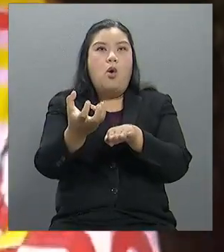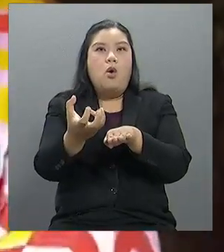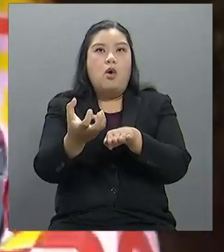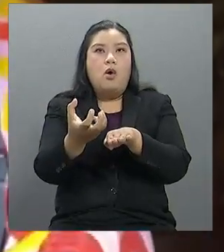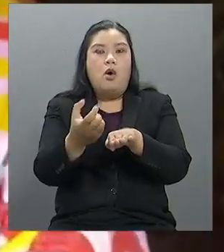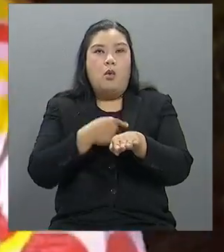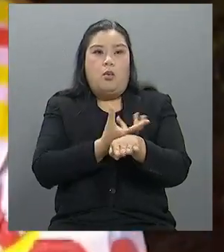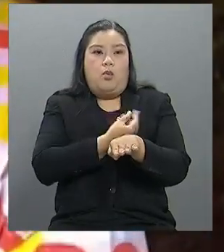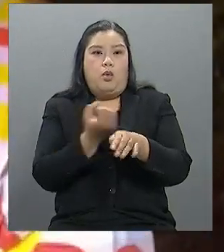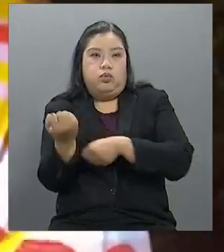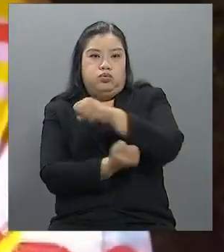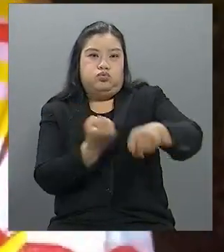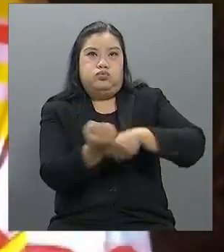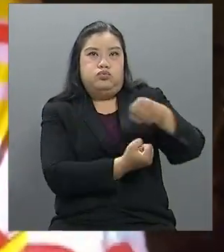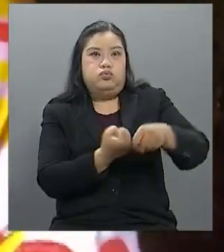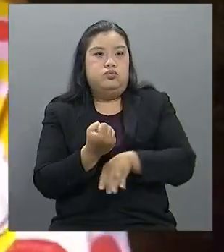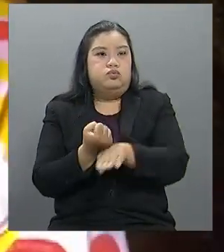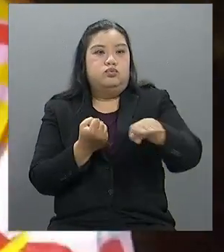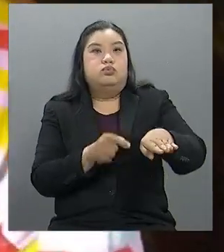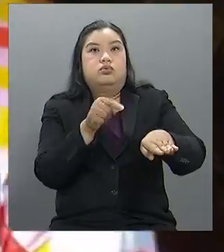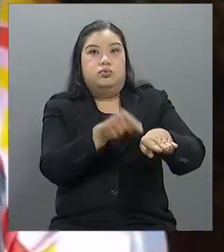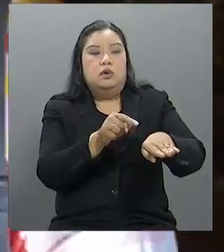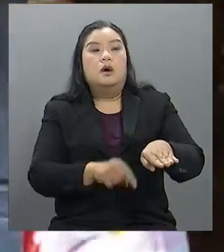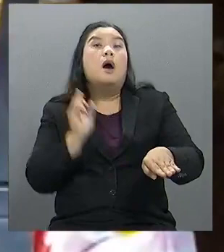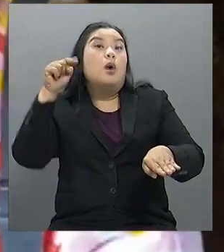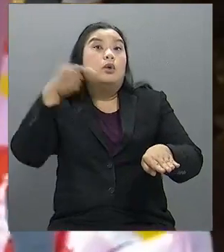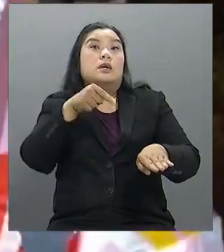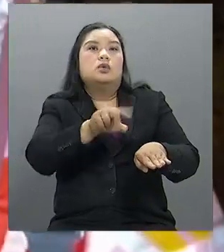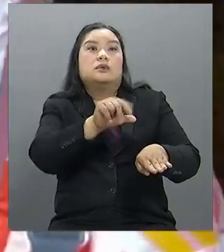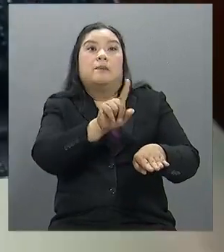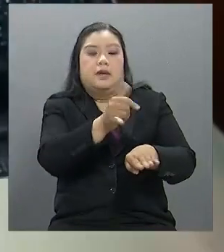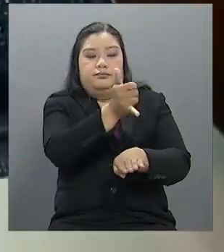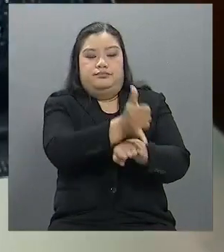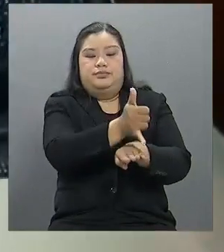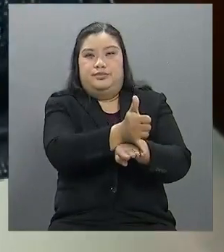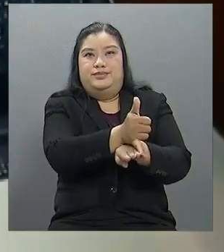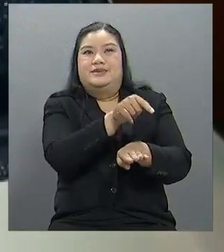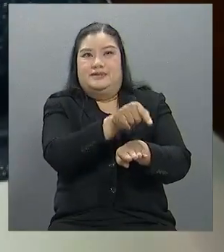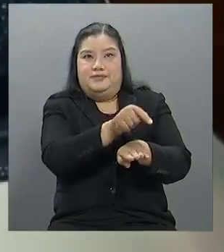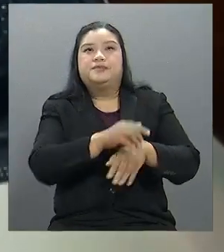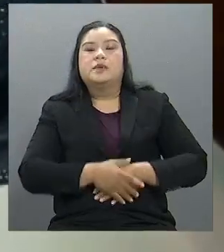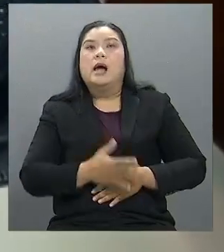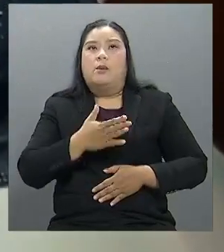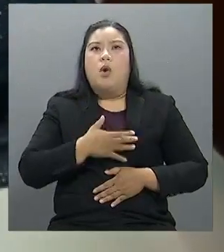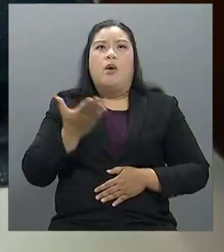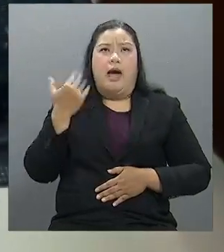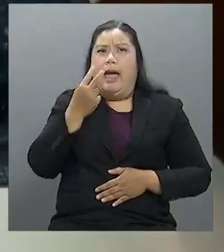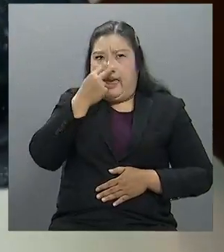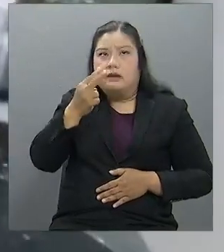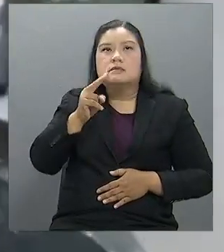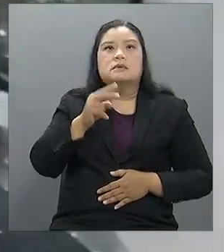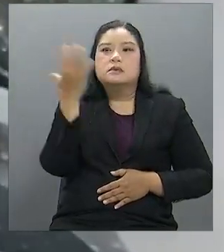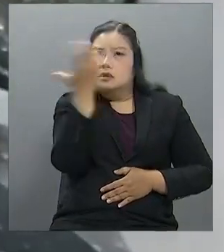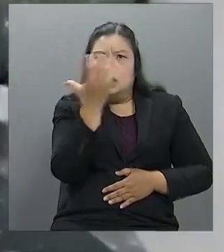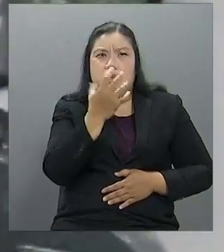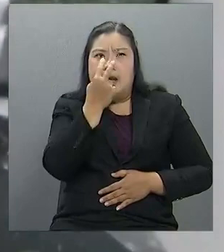ด้านนางสาวชุติมาพงเสมาอายุ31ปีก็นั่งมาดังด้านซ้ายก็บอกว่าเคยเห็นข่าวแต่ในทีวีไม่คิดว่าจะเจ